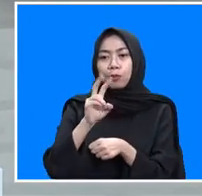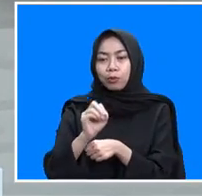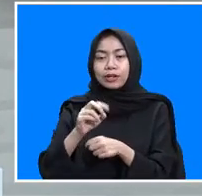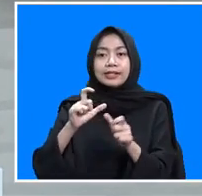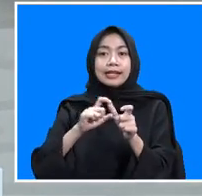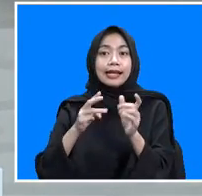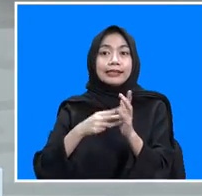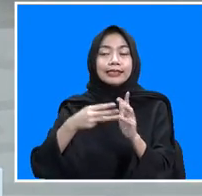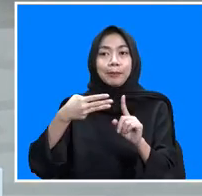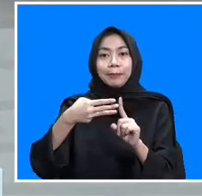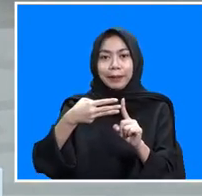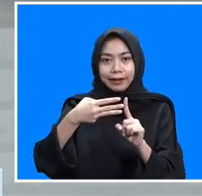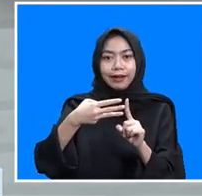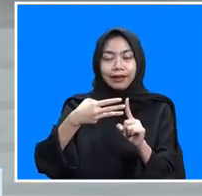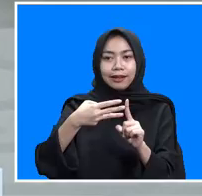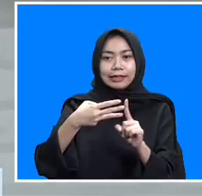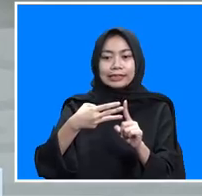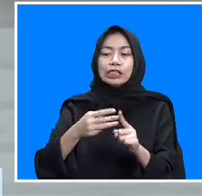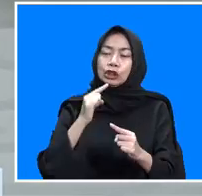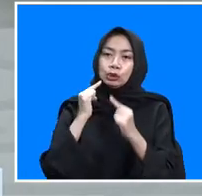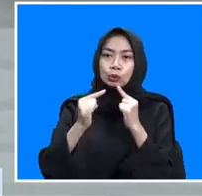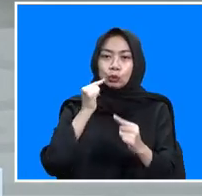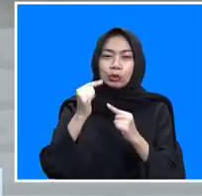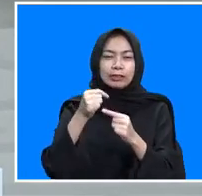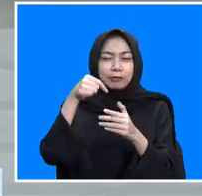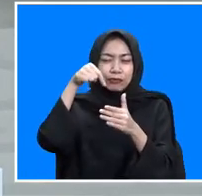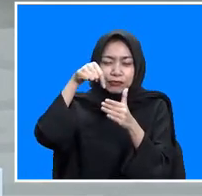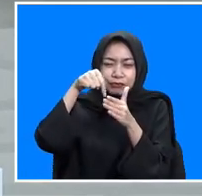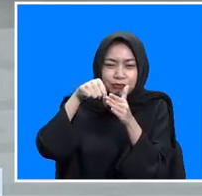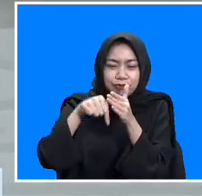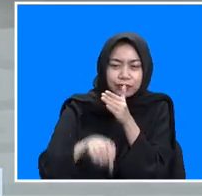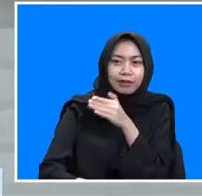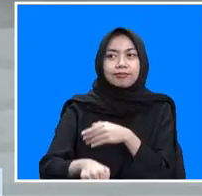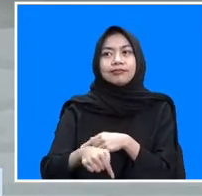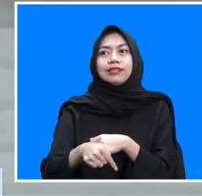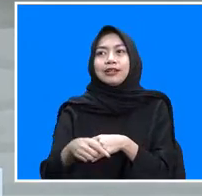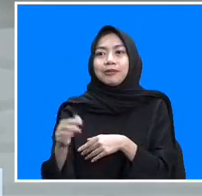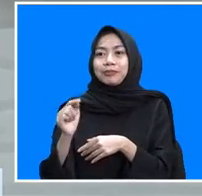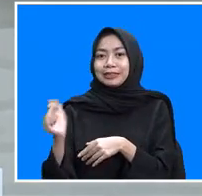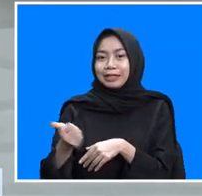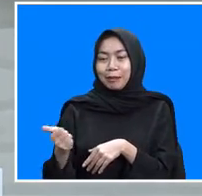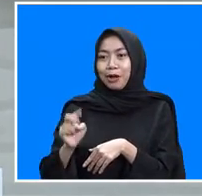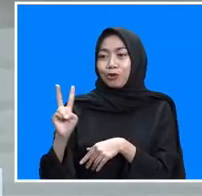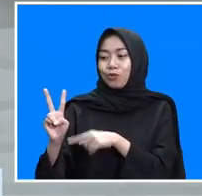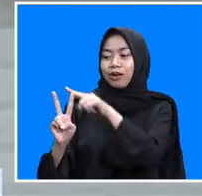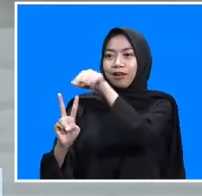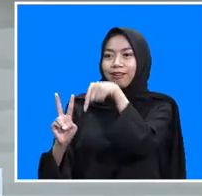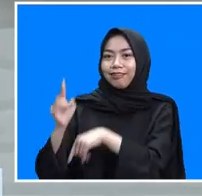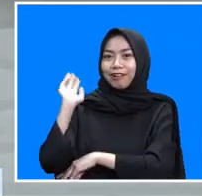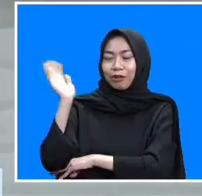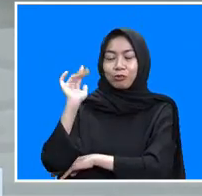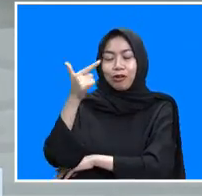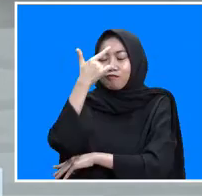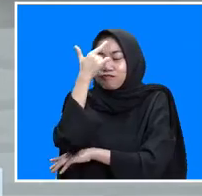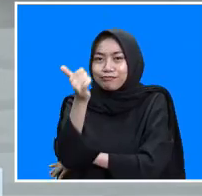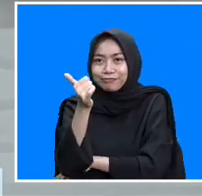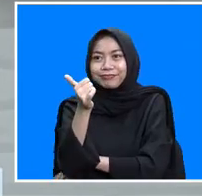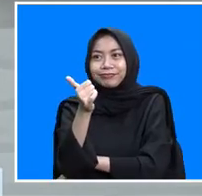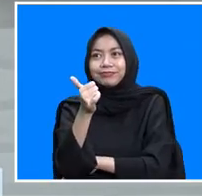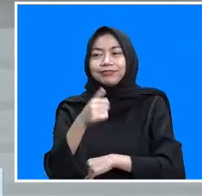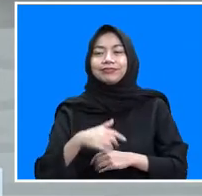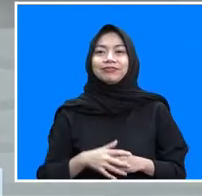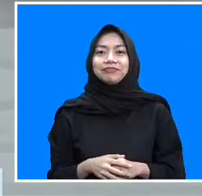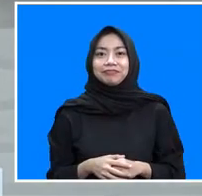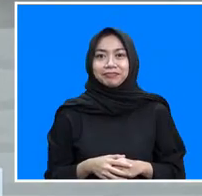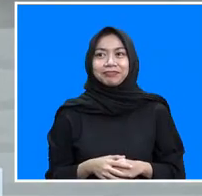Silaturahmi Merdeka Belajar akan mendiskusikan secara komprehensif dengan dua orang narasumber yang sangat kompeten.